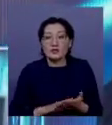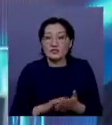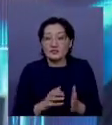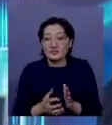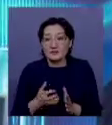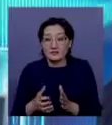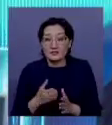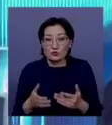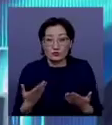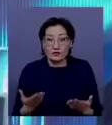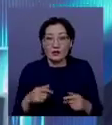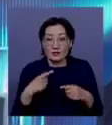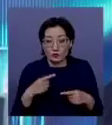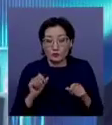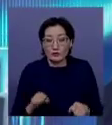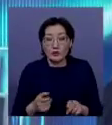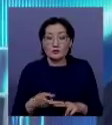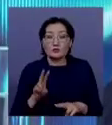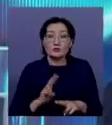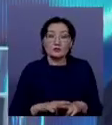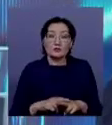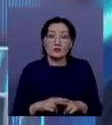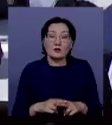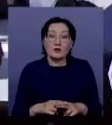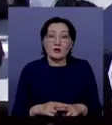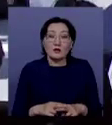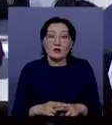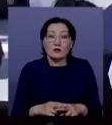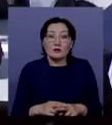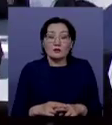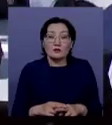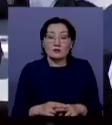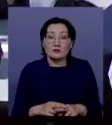дефицит жоқ деп айтуға болады. Сондықтан жаңағы шығып отырған